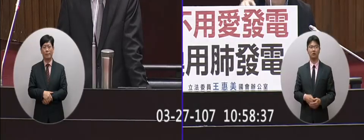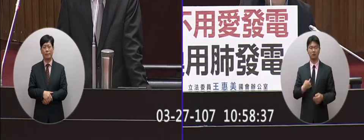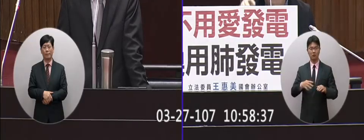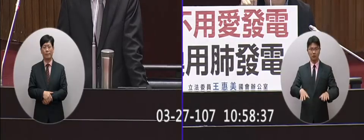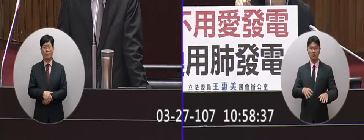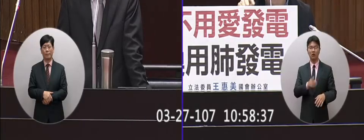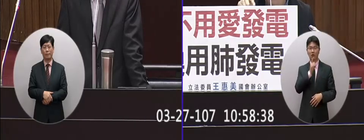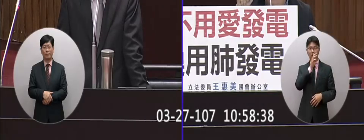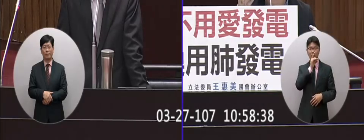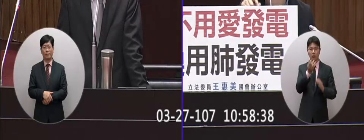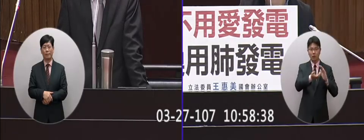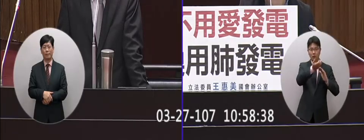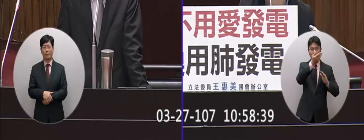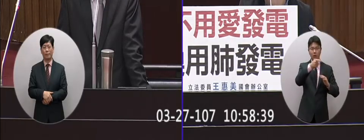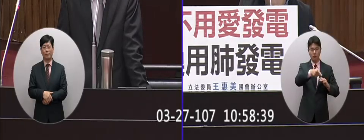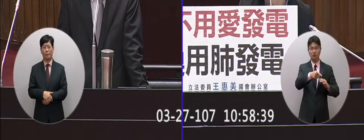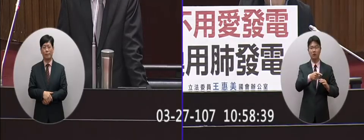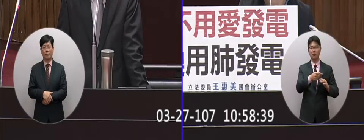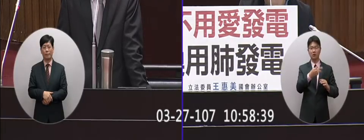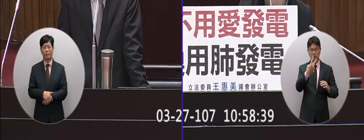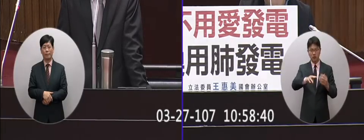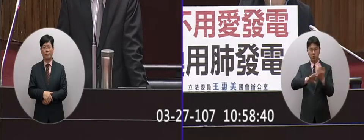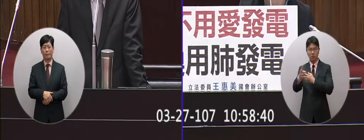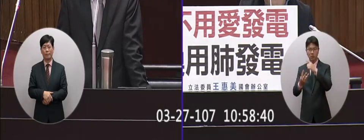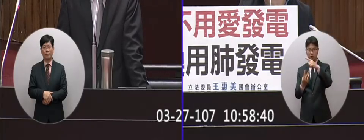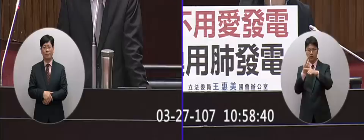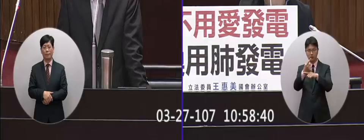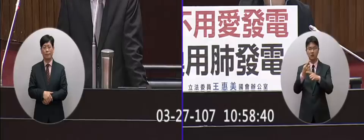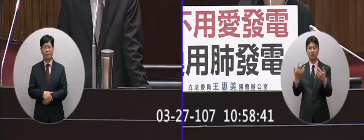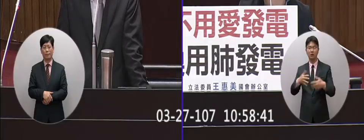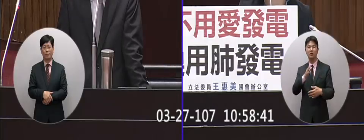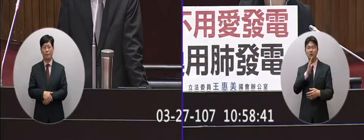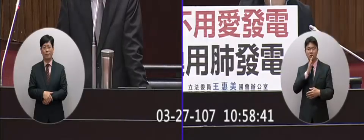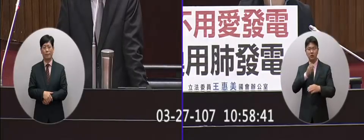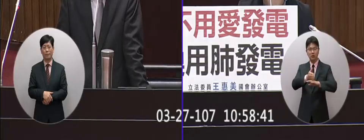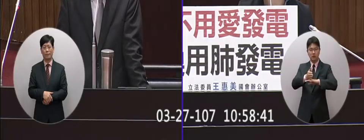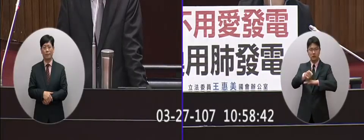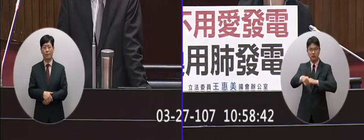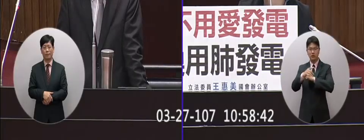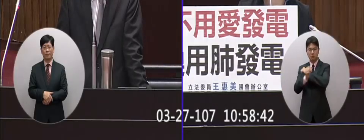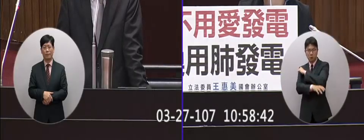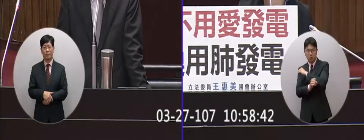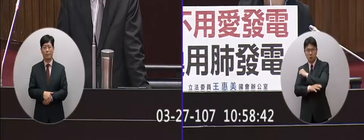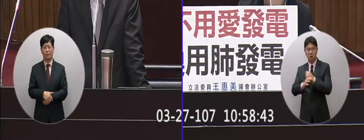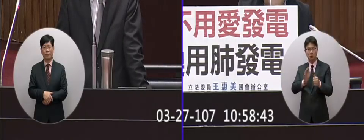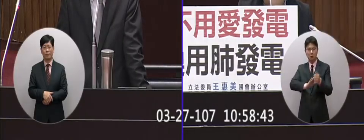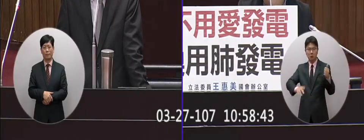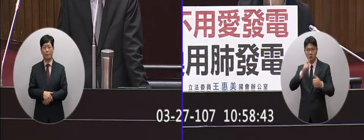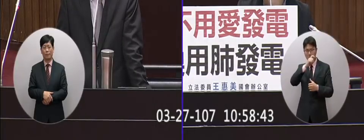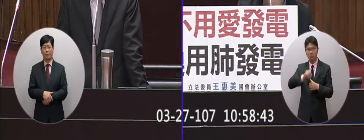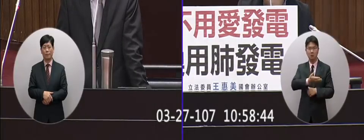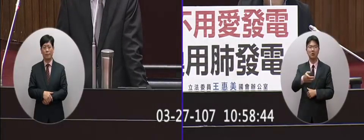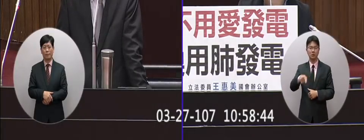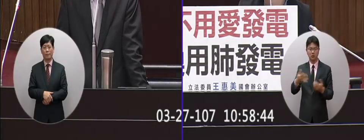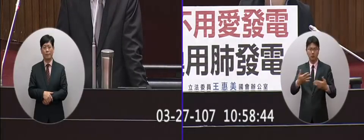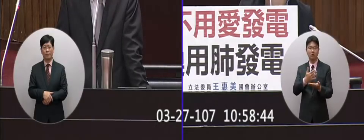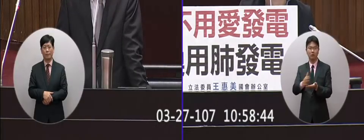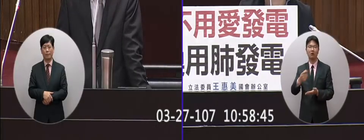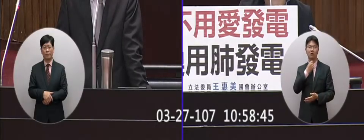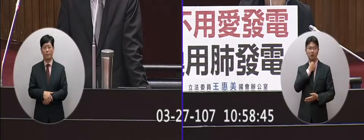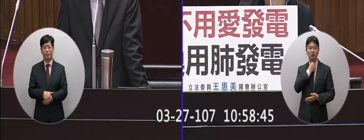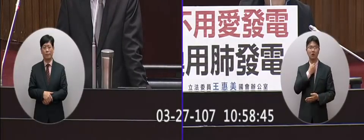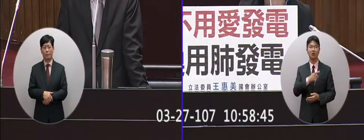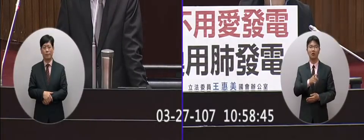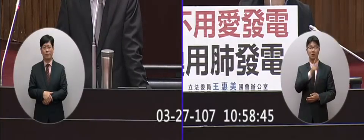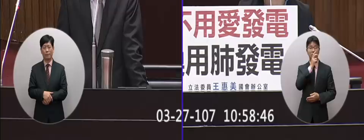了中火很，也还有1/3的问题是在于这些所谓的移动式的污染，还是要去解决。当然，直辖市钱